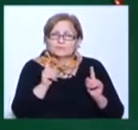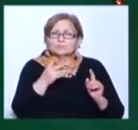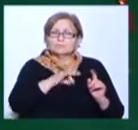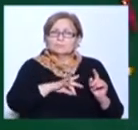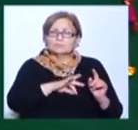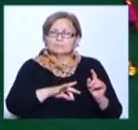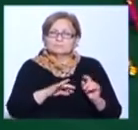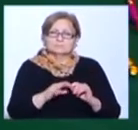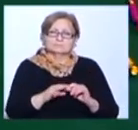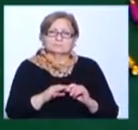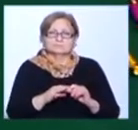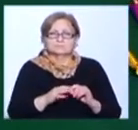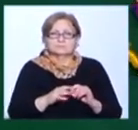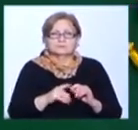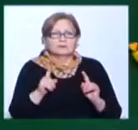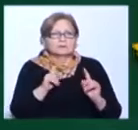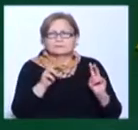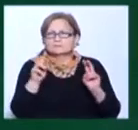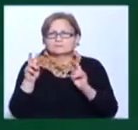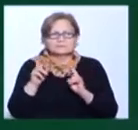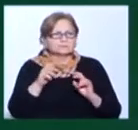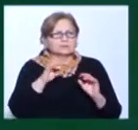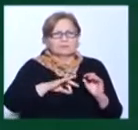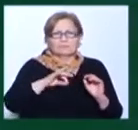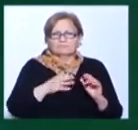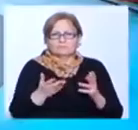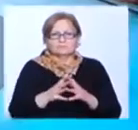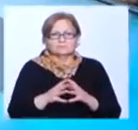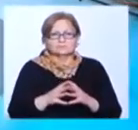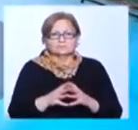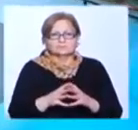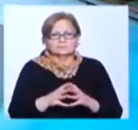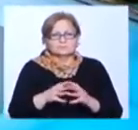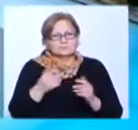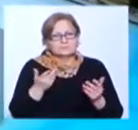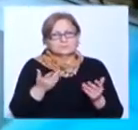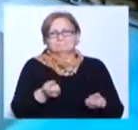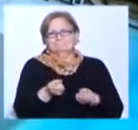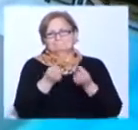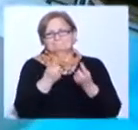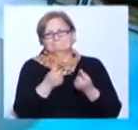გამოვიყენო? რა ნიშანი უნდა გამოვიყენო? ხო არ იცით. უი!